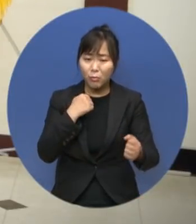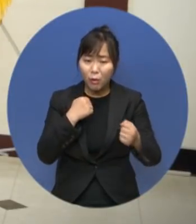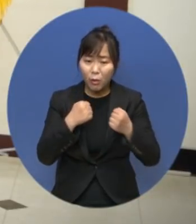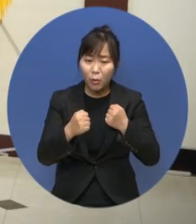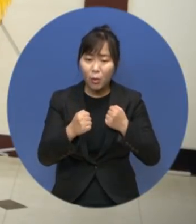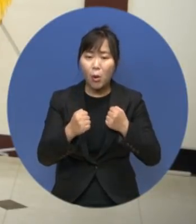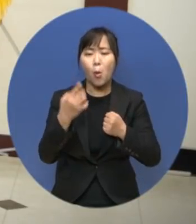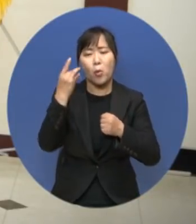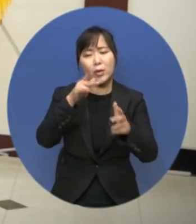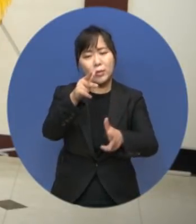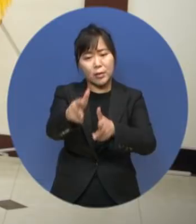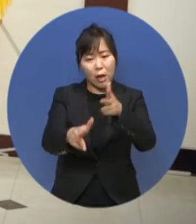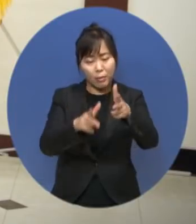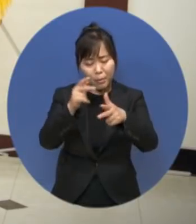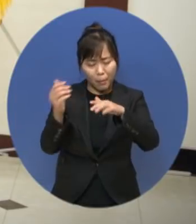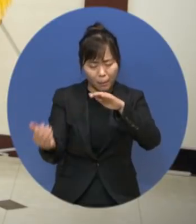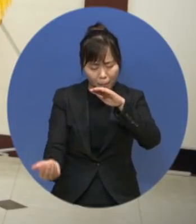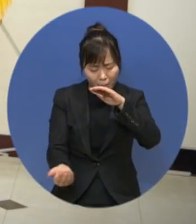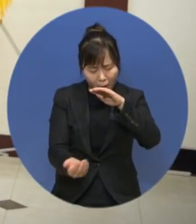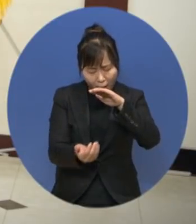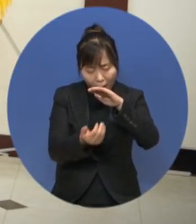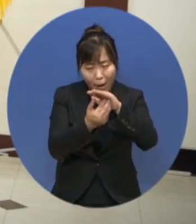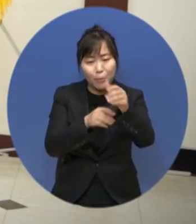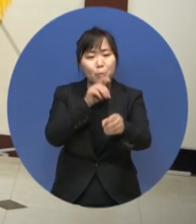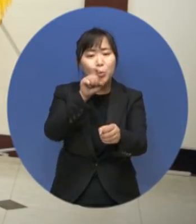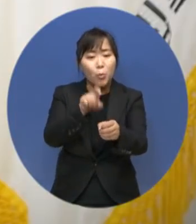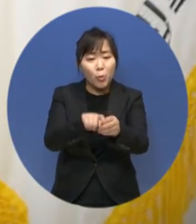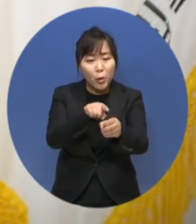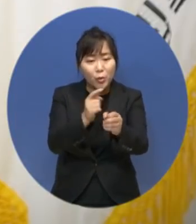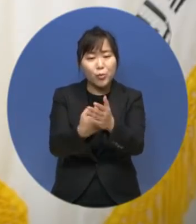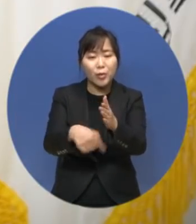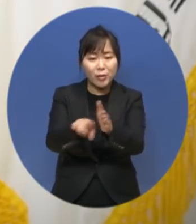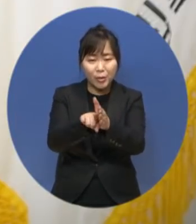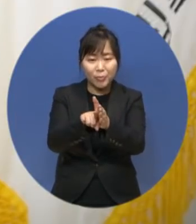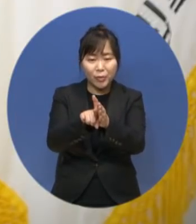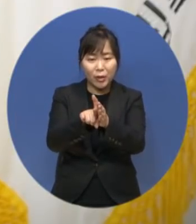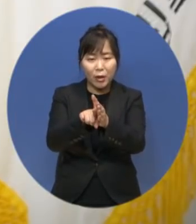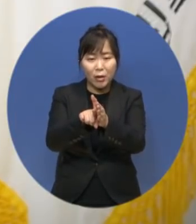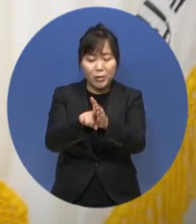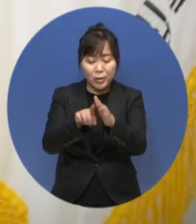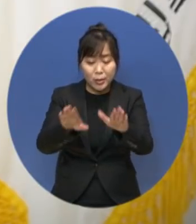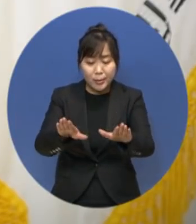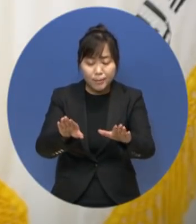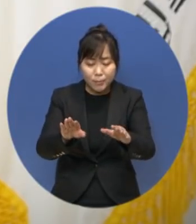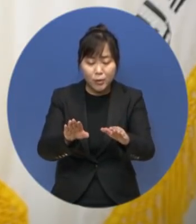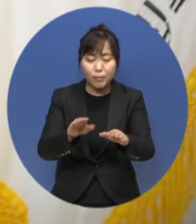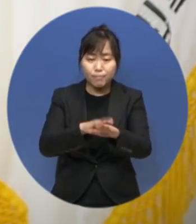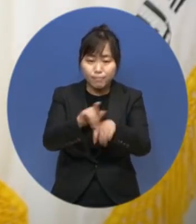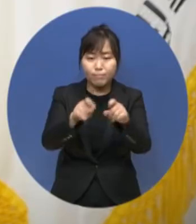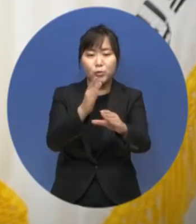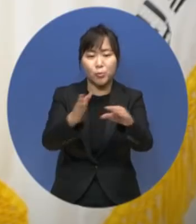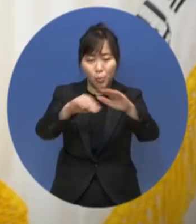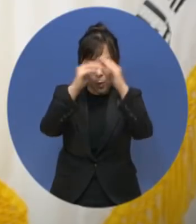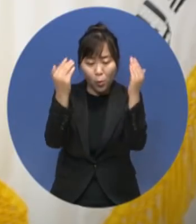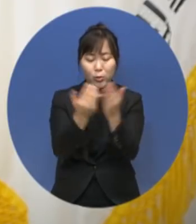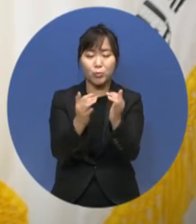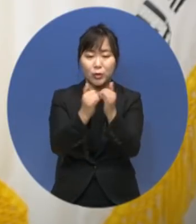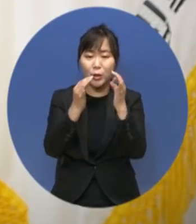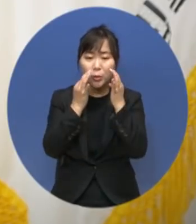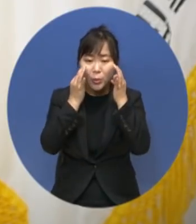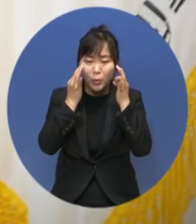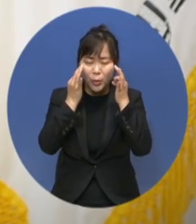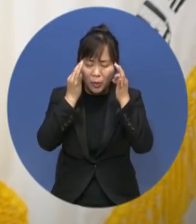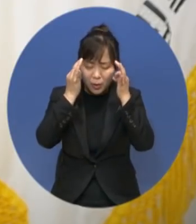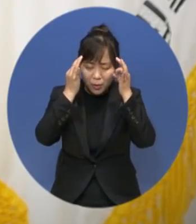불구하고 본래의 사업이 달성하고자 하는 목표를 향해 달성해내고 계신 이 자리에 계신 모든 분들의